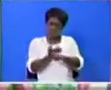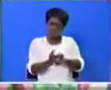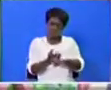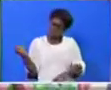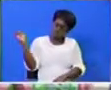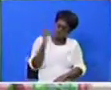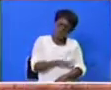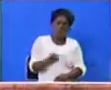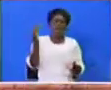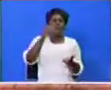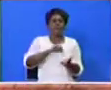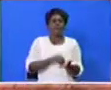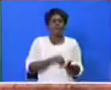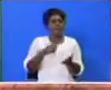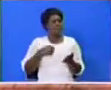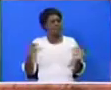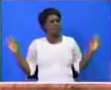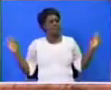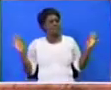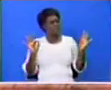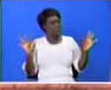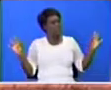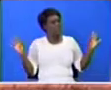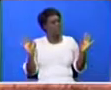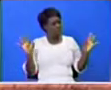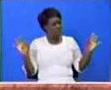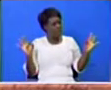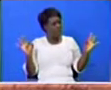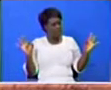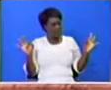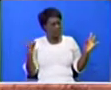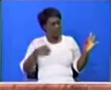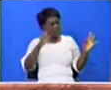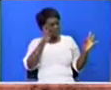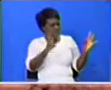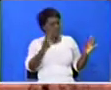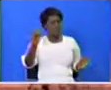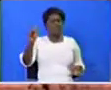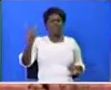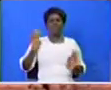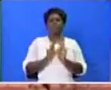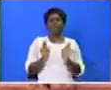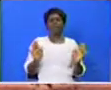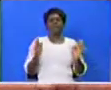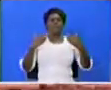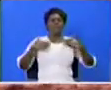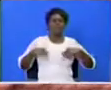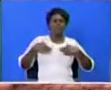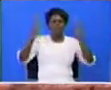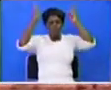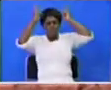tupo makorobia. Nimesangaa sana mimi kuona ati ile mimi naona kwa TV. Naona watu